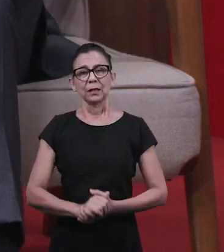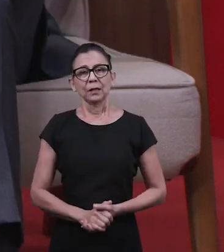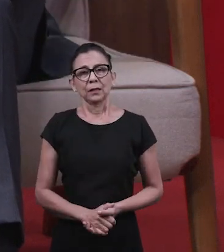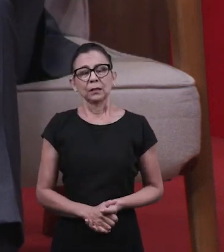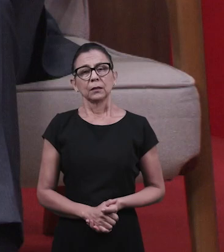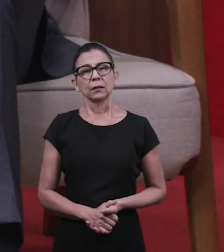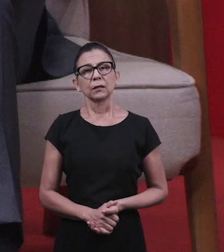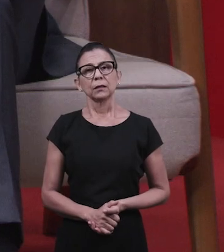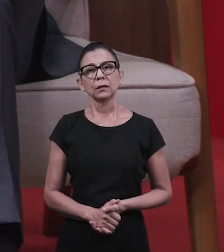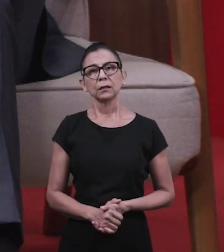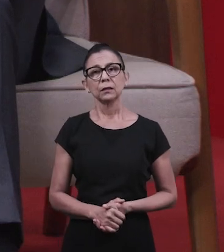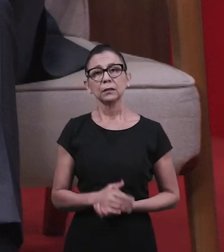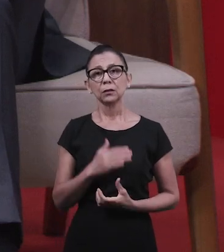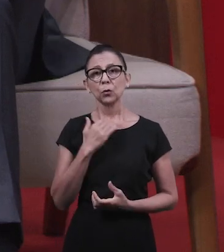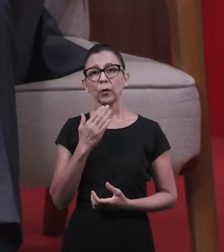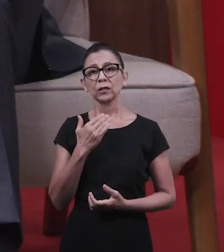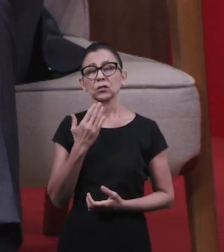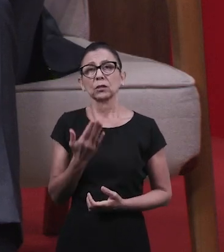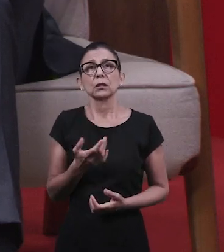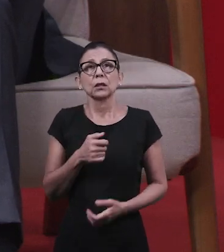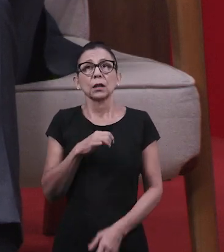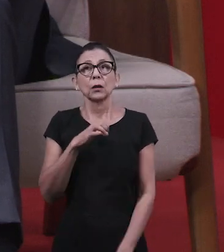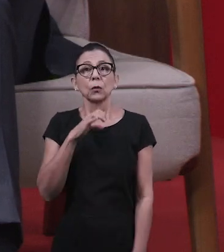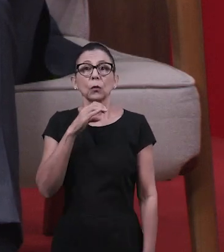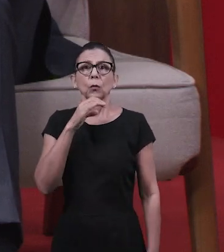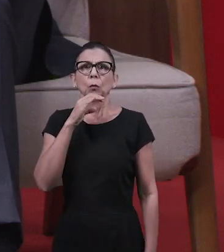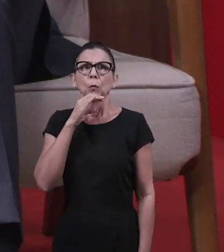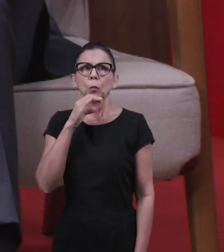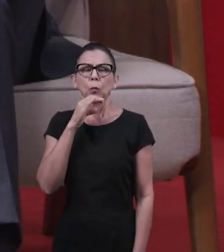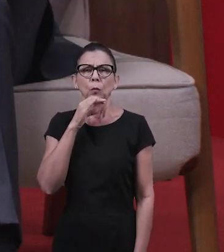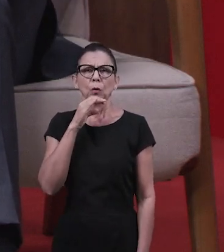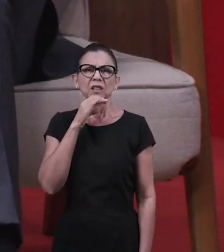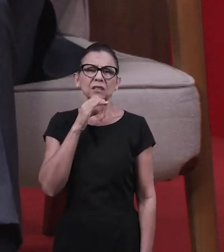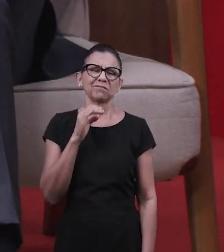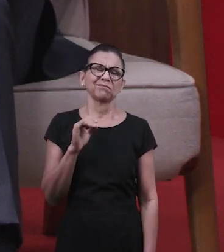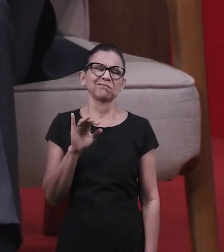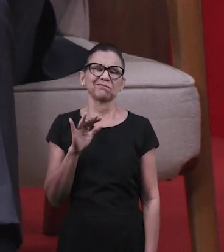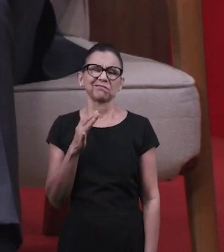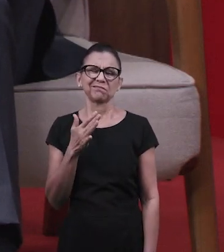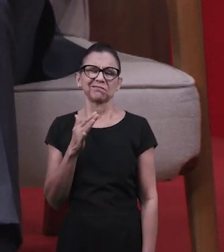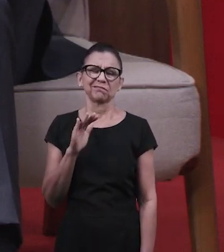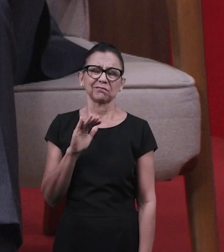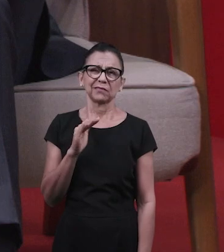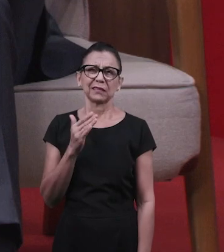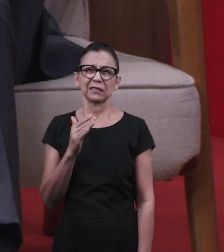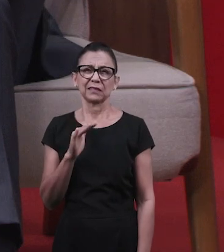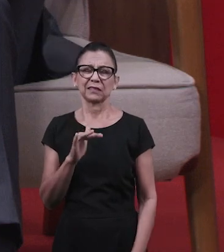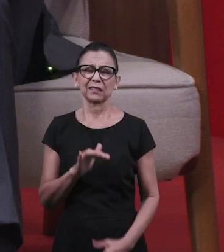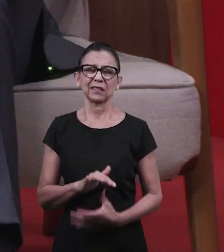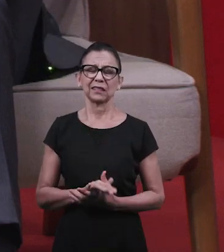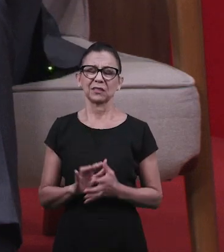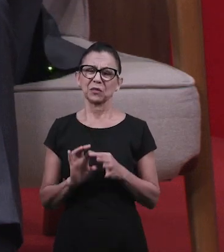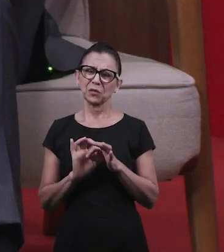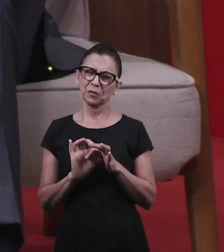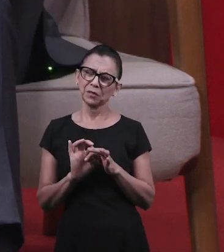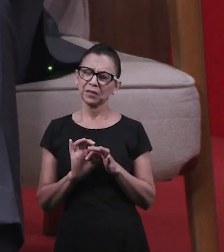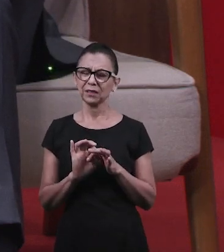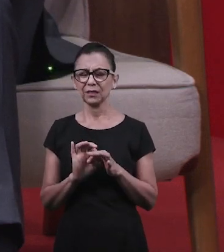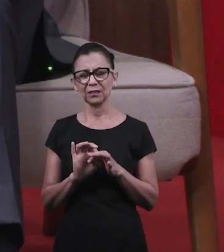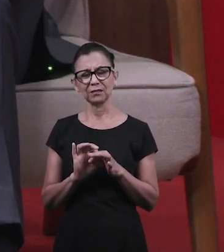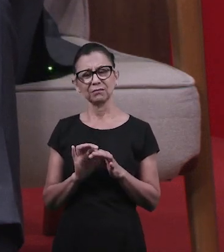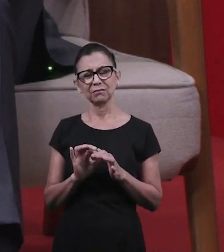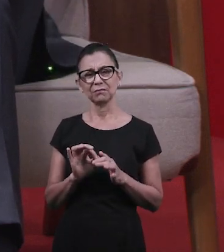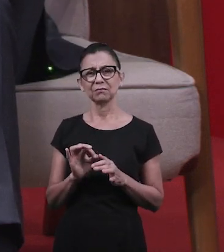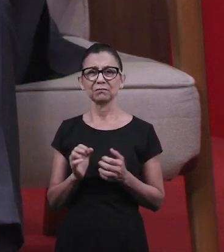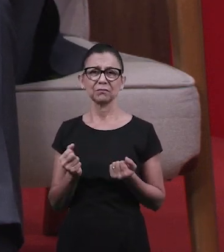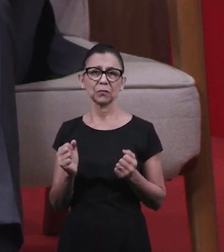une connaissance superficielle de la communion, de la bénédiction du Saint-Esprit, ou même